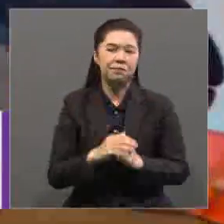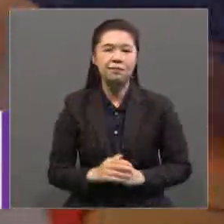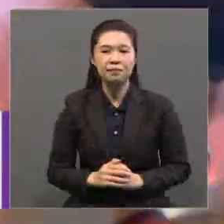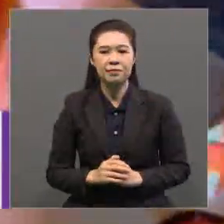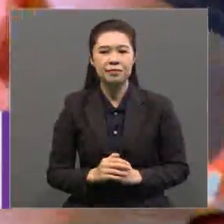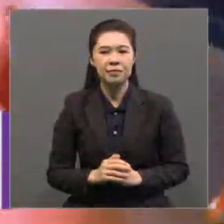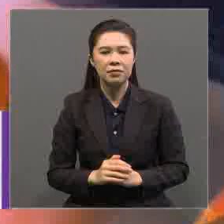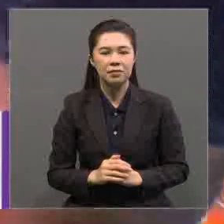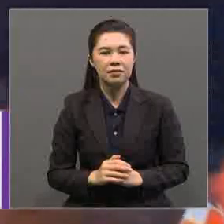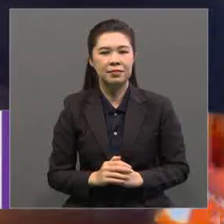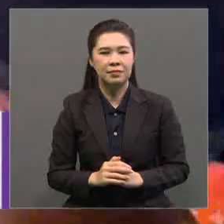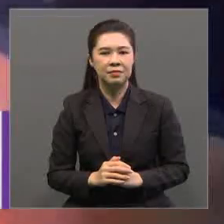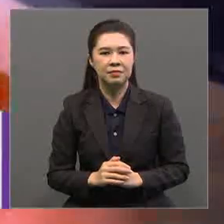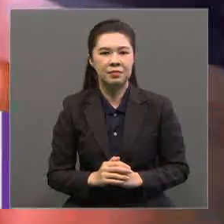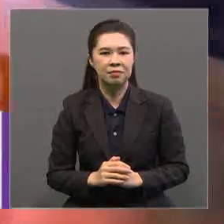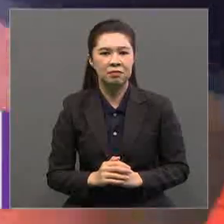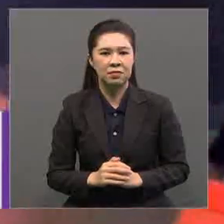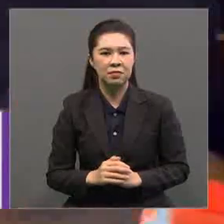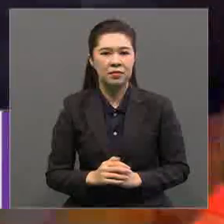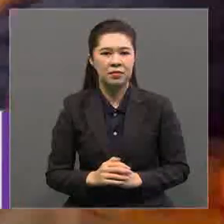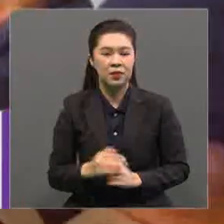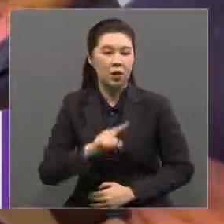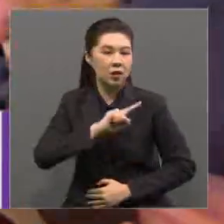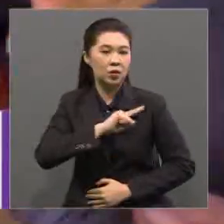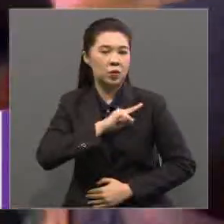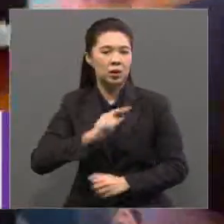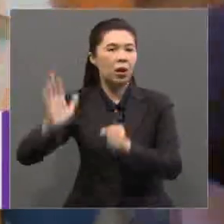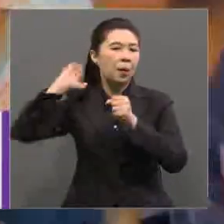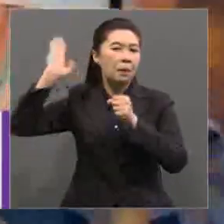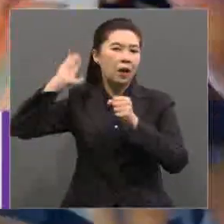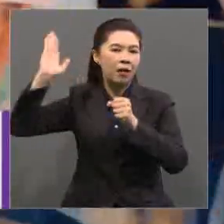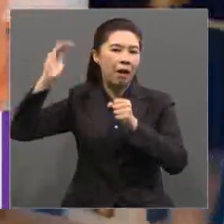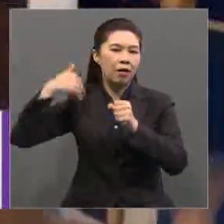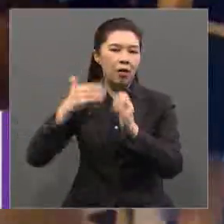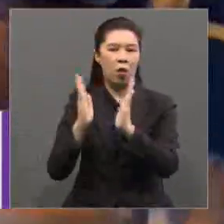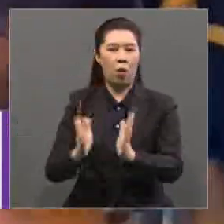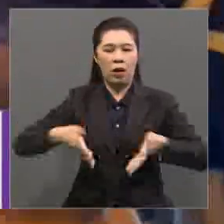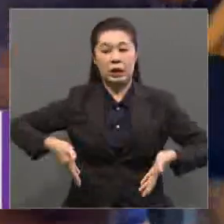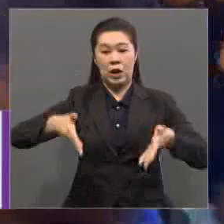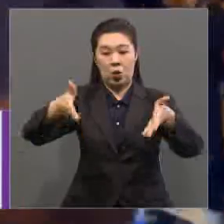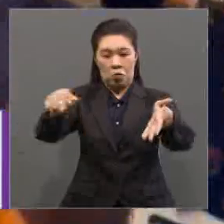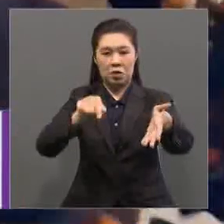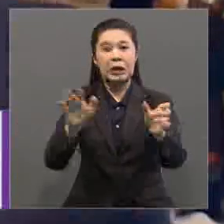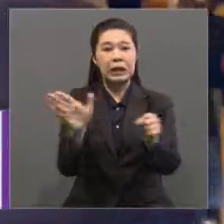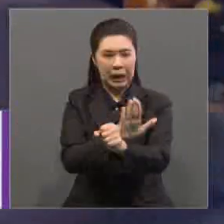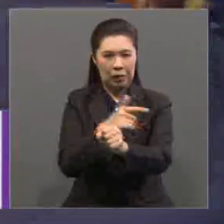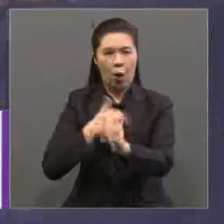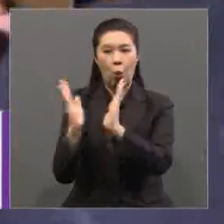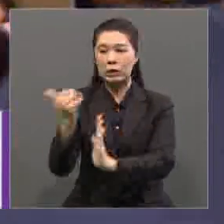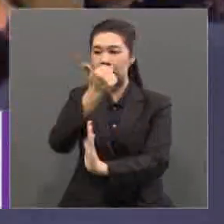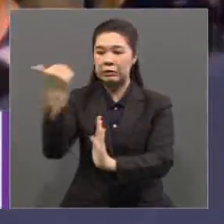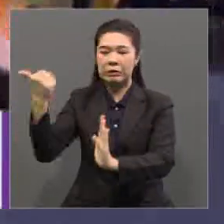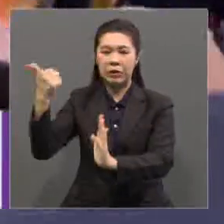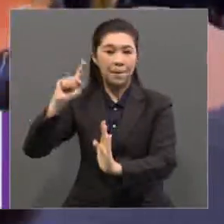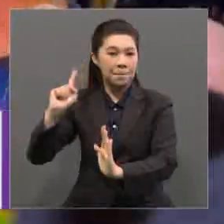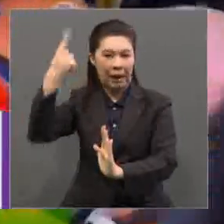ค่ะคือเสียงประกาศจากเจ้าหน้าที่ห้ามเข้าไปในพื้นที่ถนนข้าวสารเมื่อคืนที่ผ่านมาอย่างที่บอกไป